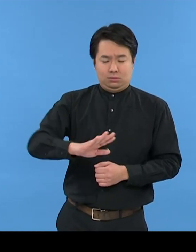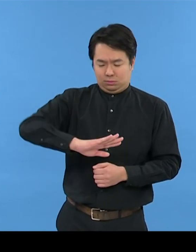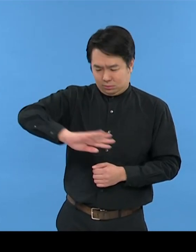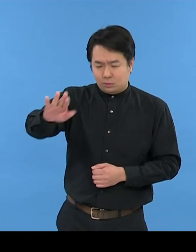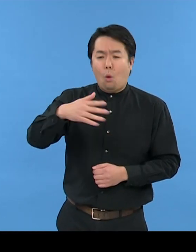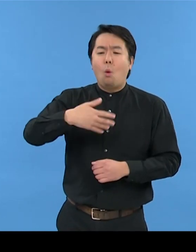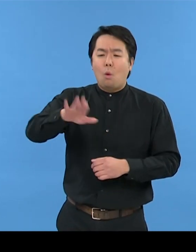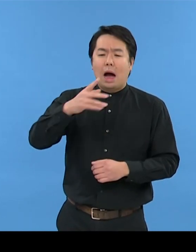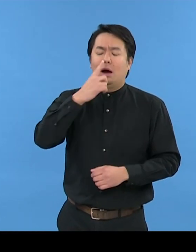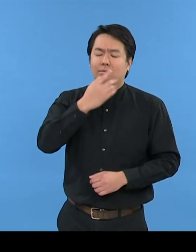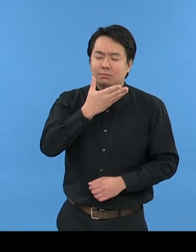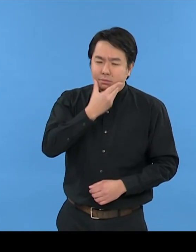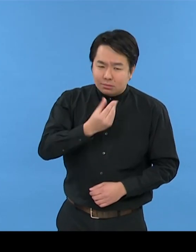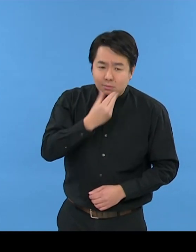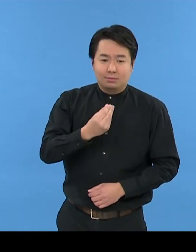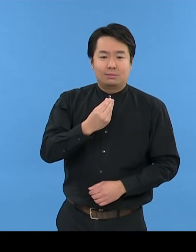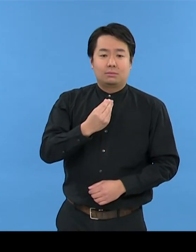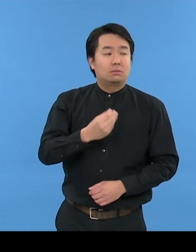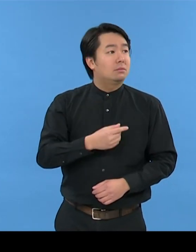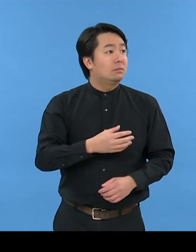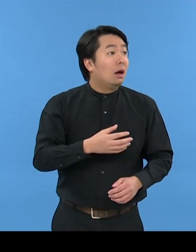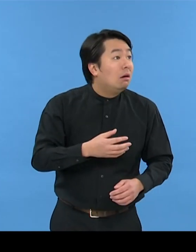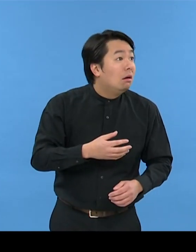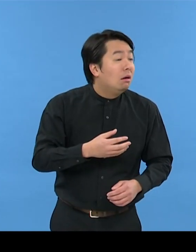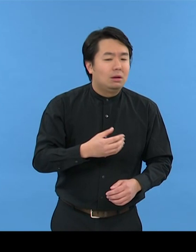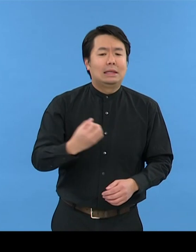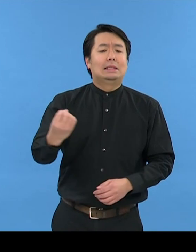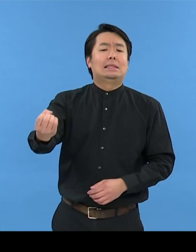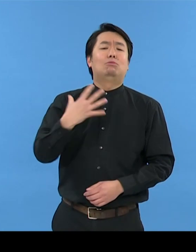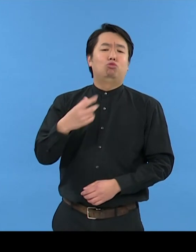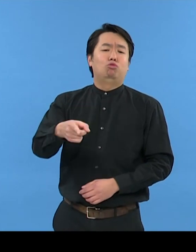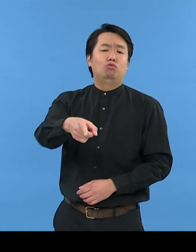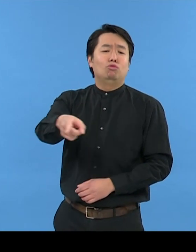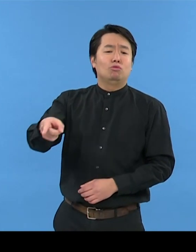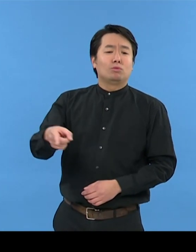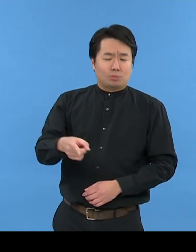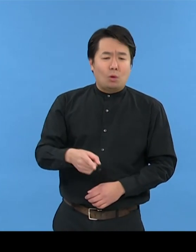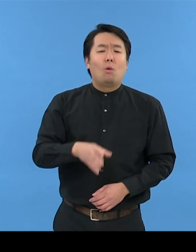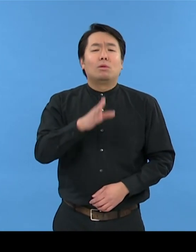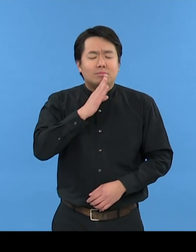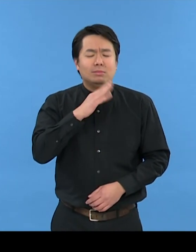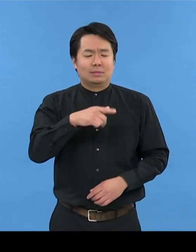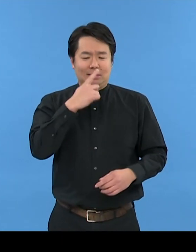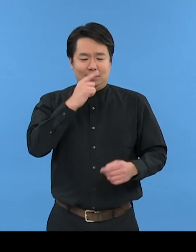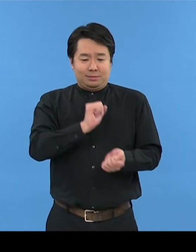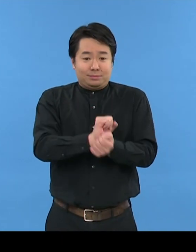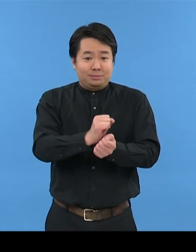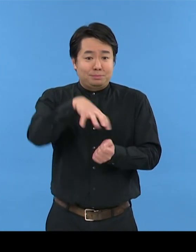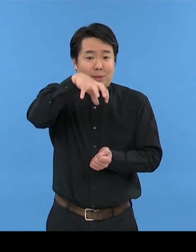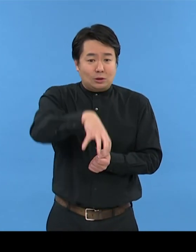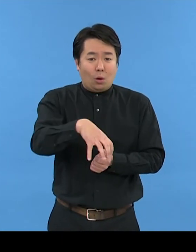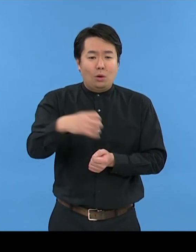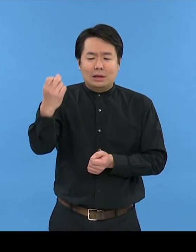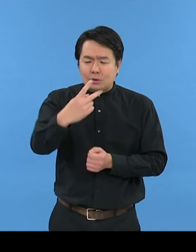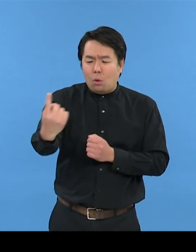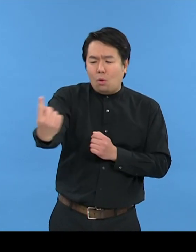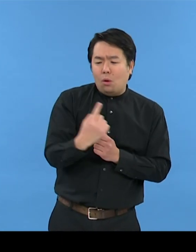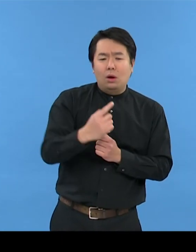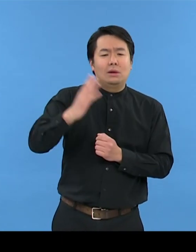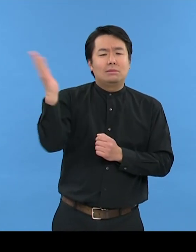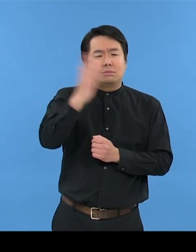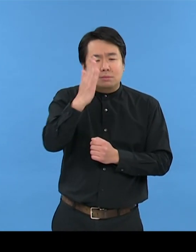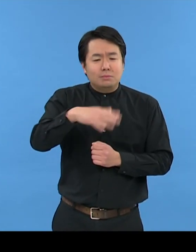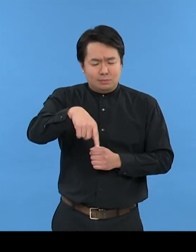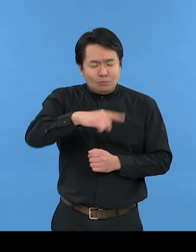ことが俺への一番の御礼だからなんて言うとえって言われるんですけどそれはそうですよ二度と入らない